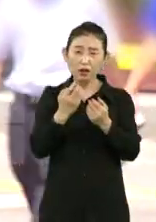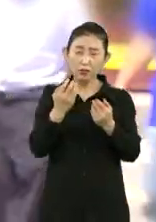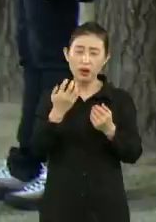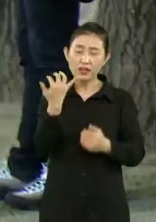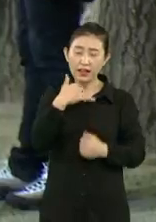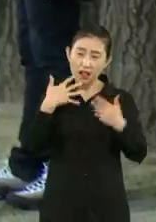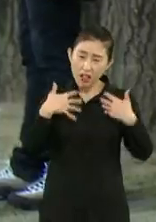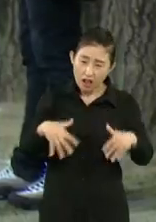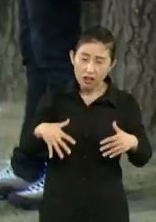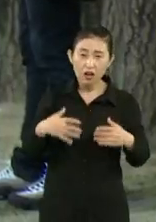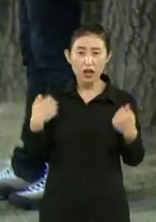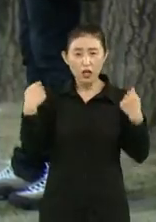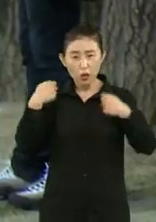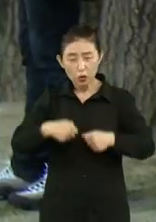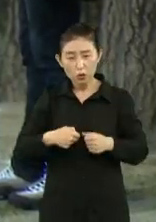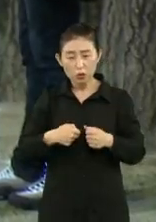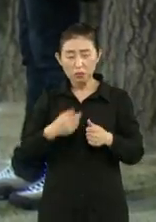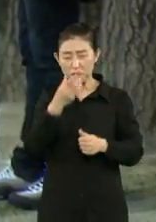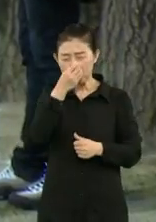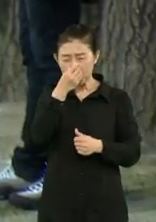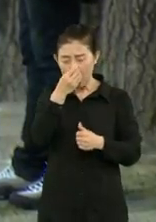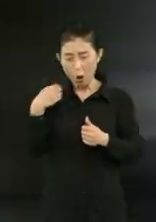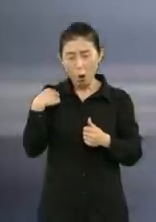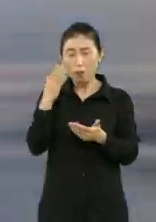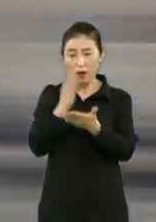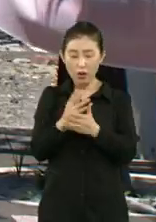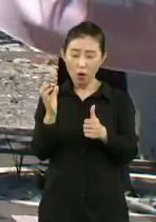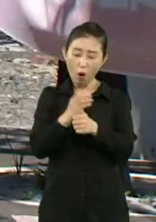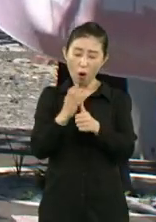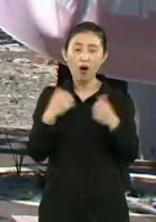헐렁한 옷을 입는 게 온열질환 예방에 도움이 됩니다.